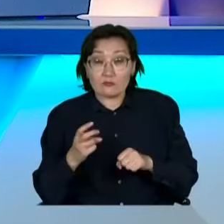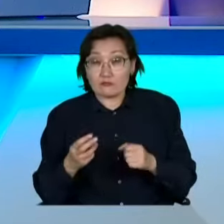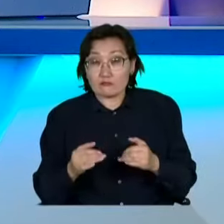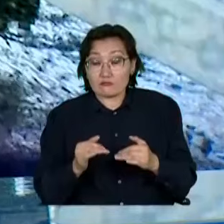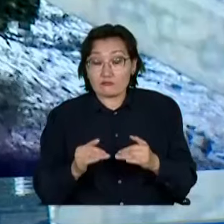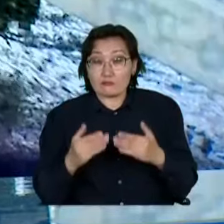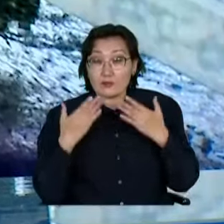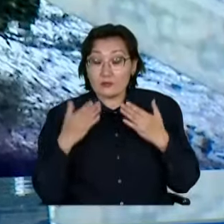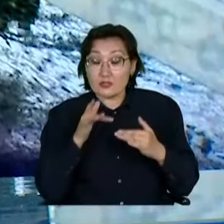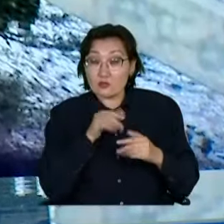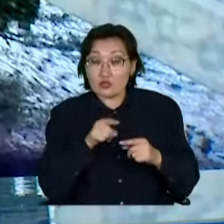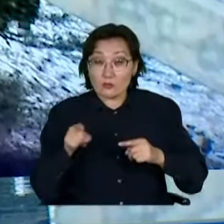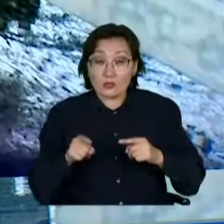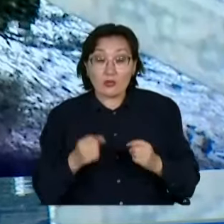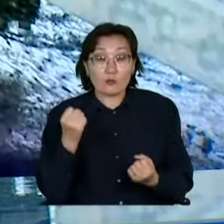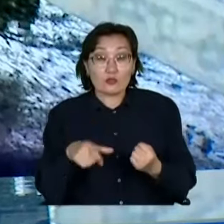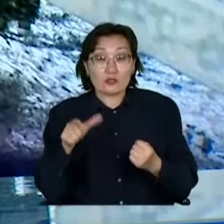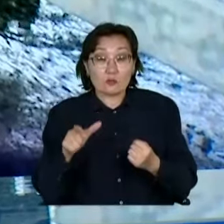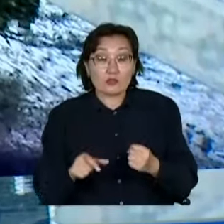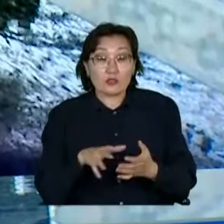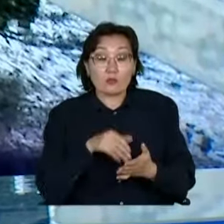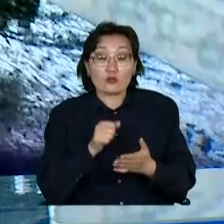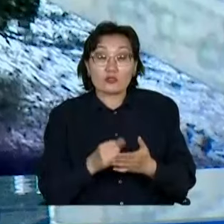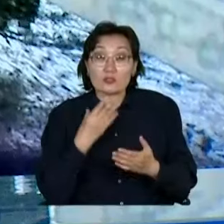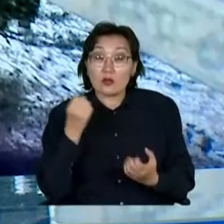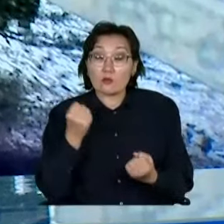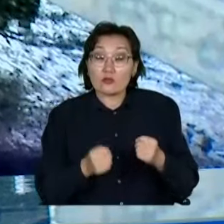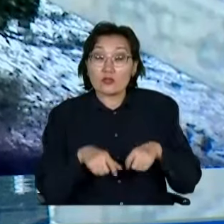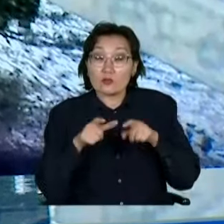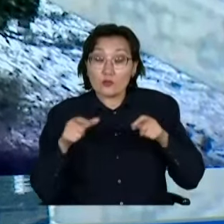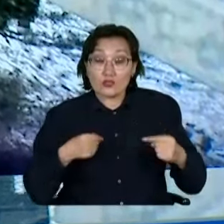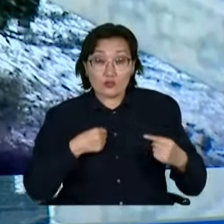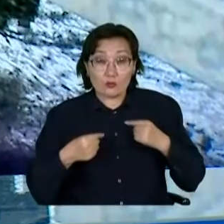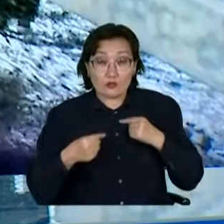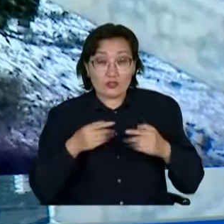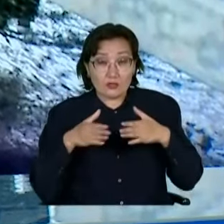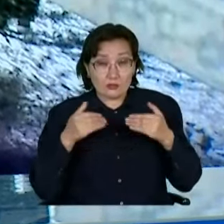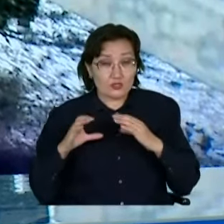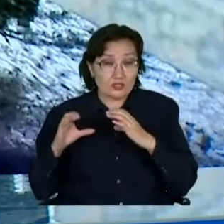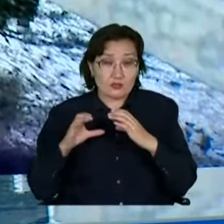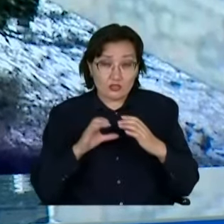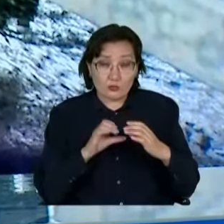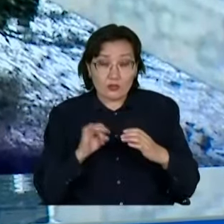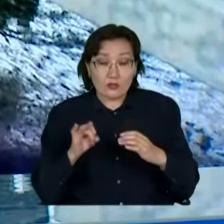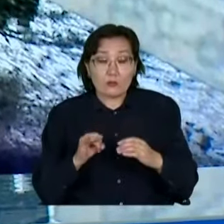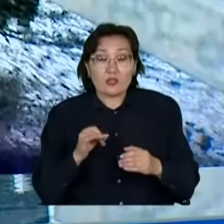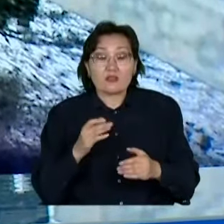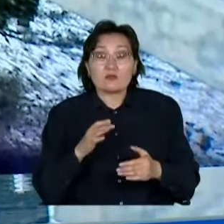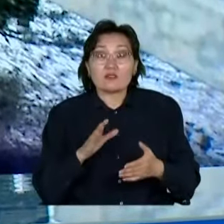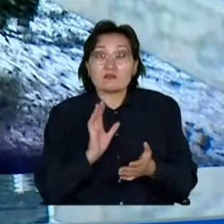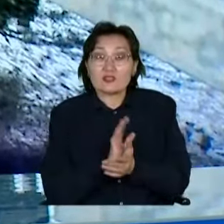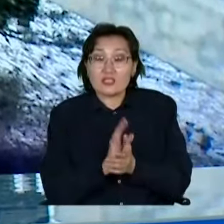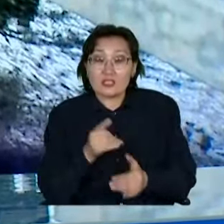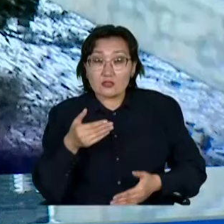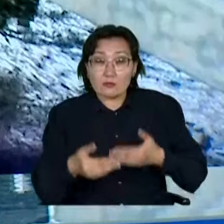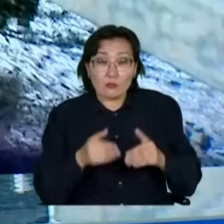срок. Тем временем водители портят свои машины, а местные жители страдают от отсутствия общественного транспорта и утопают в грязи после